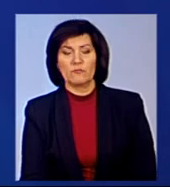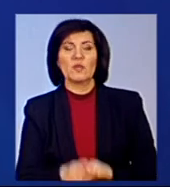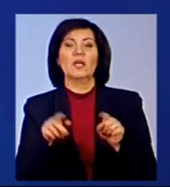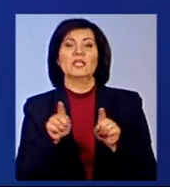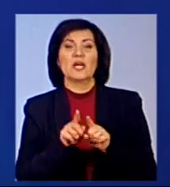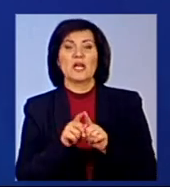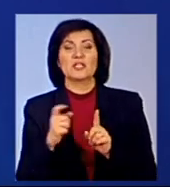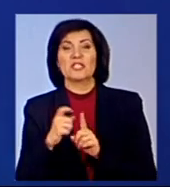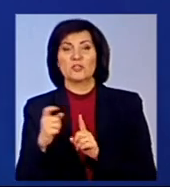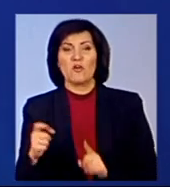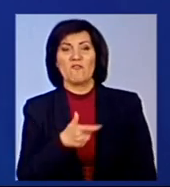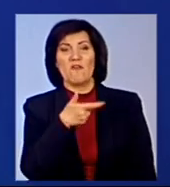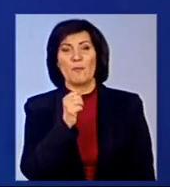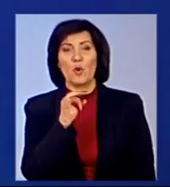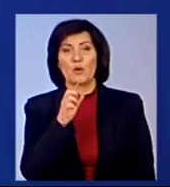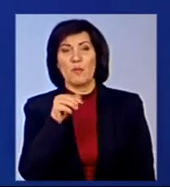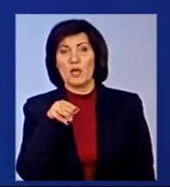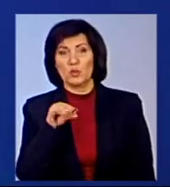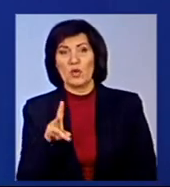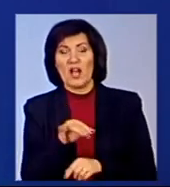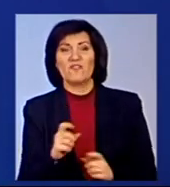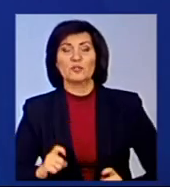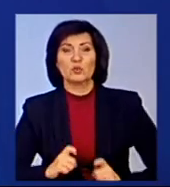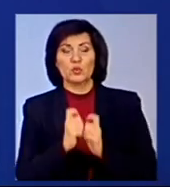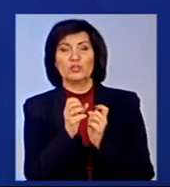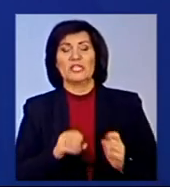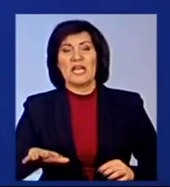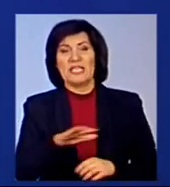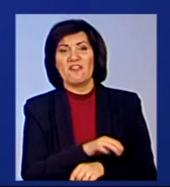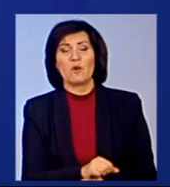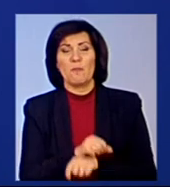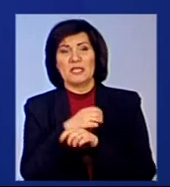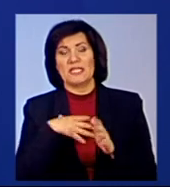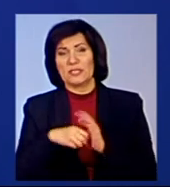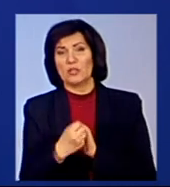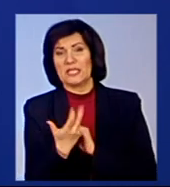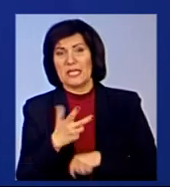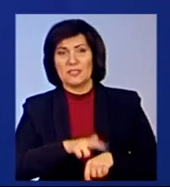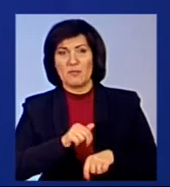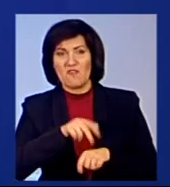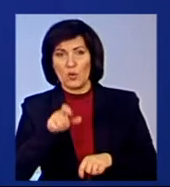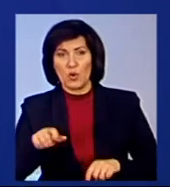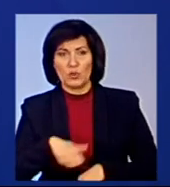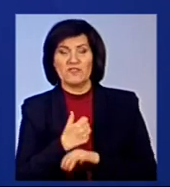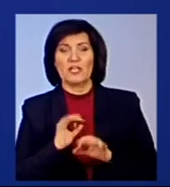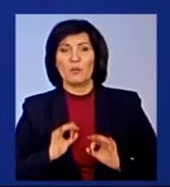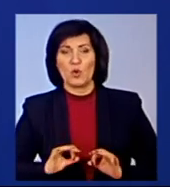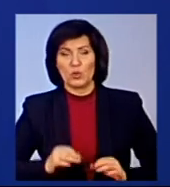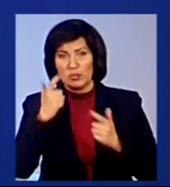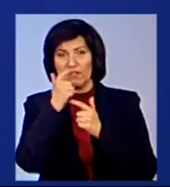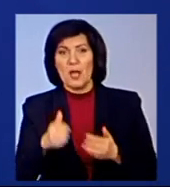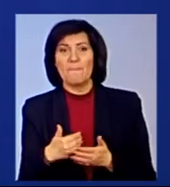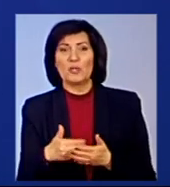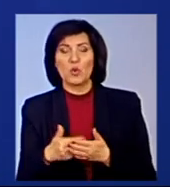Також, за словами Сергія Горбатюка, в сутичках на Євромайдані загинуло 13 правоохоронців. У Генпрокуратурі заявили, підозру